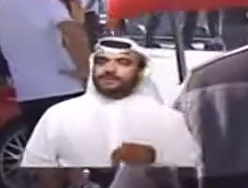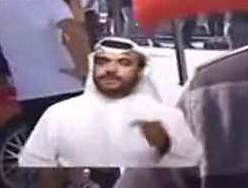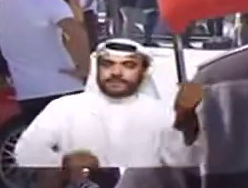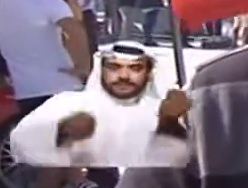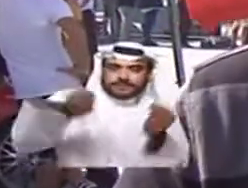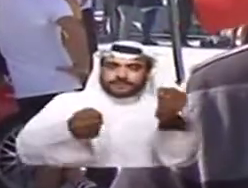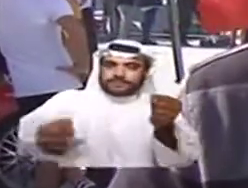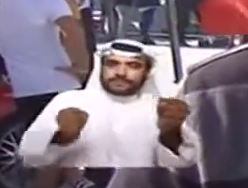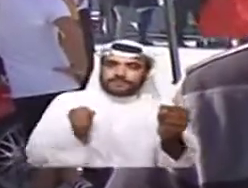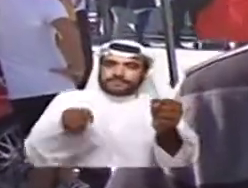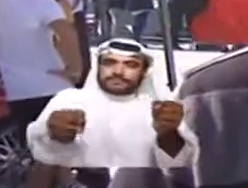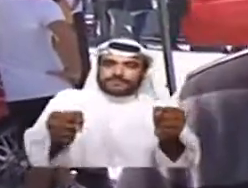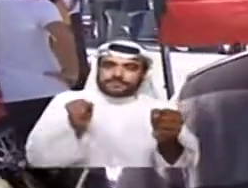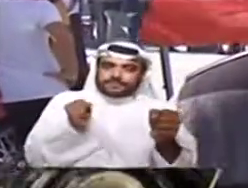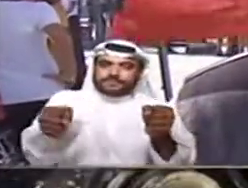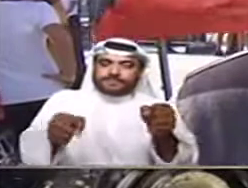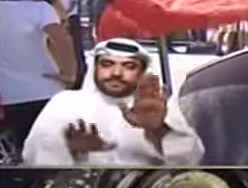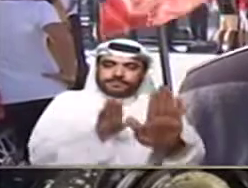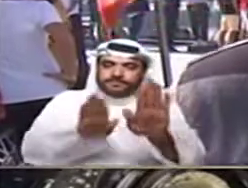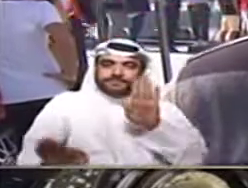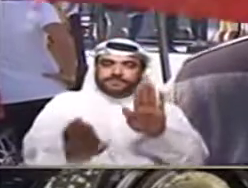هذا الايفنت